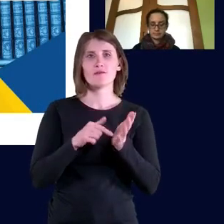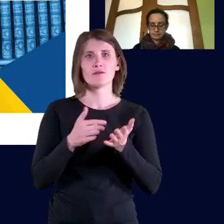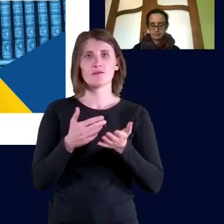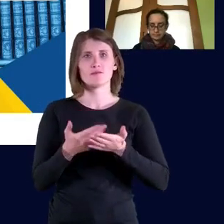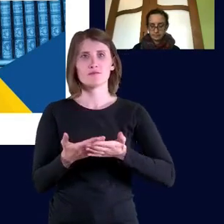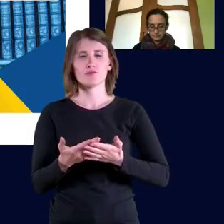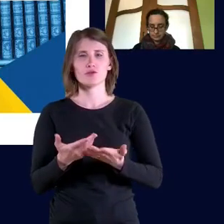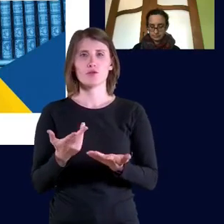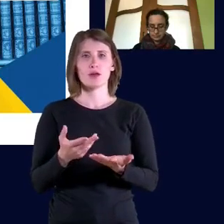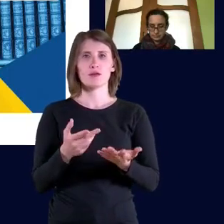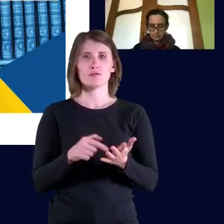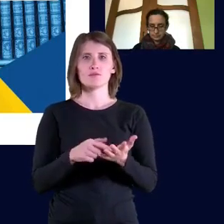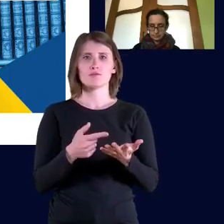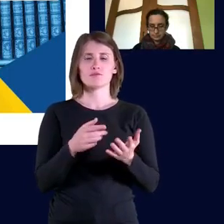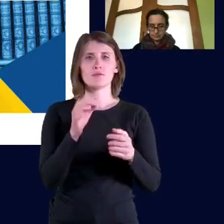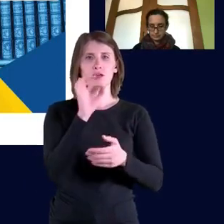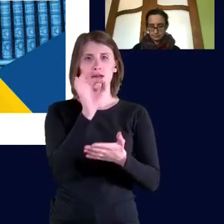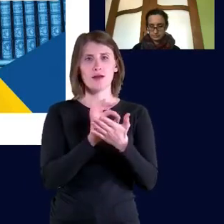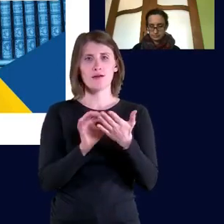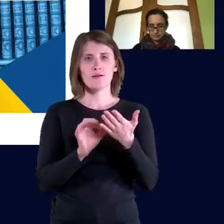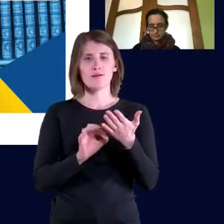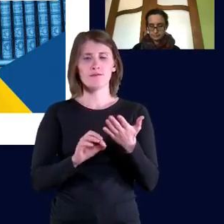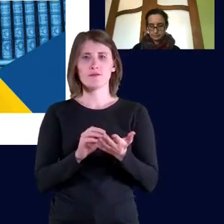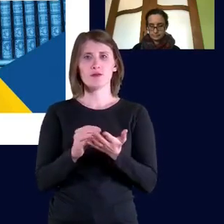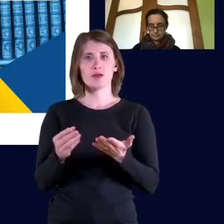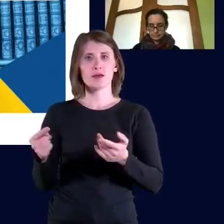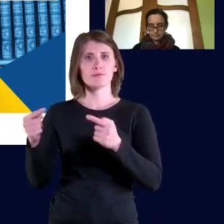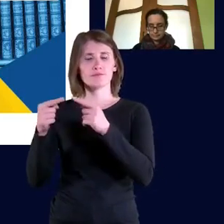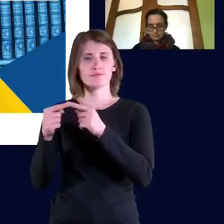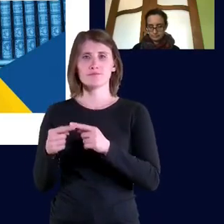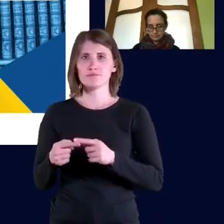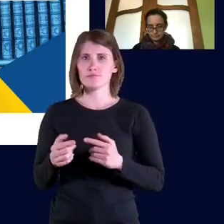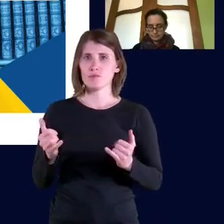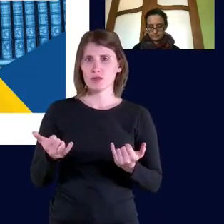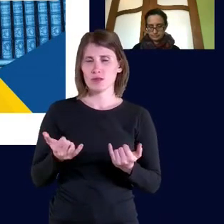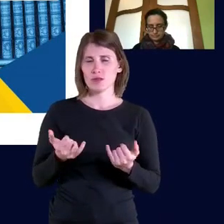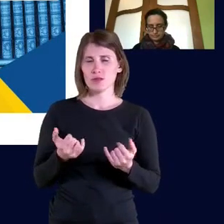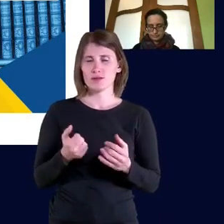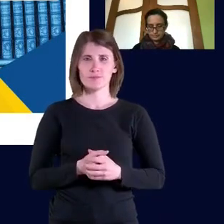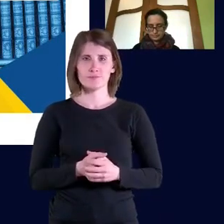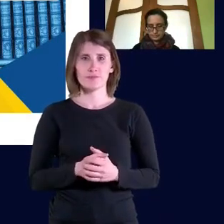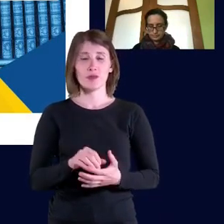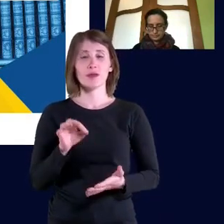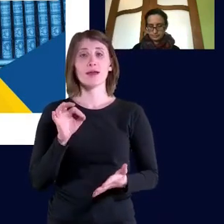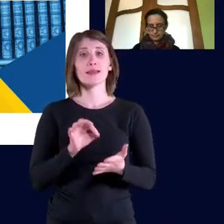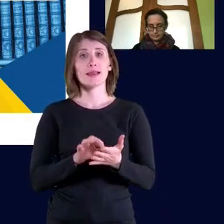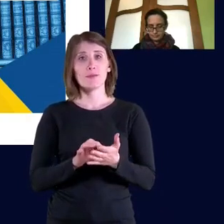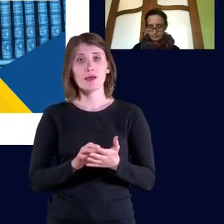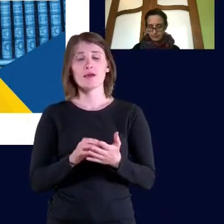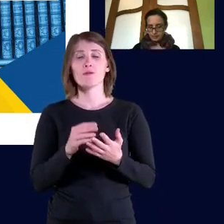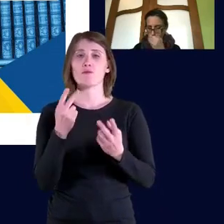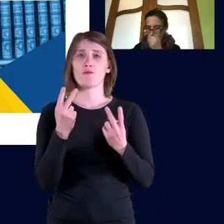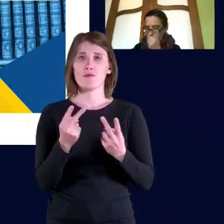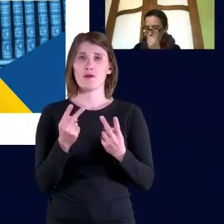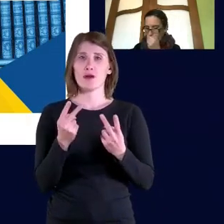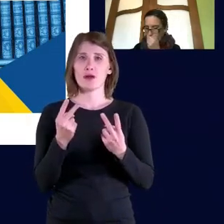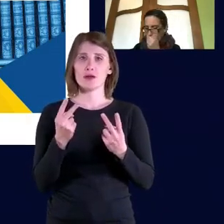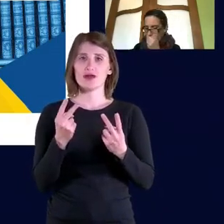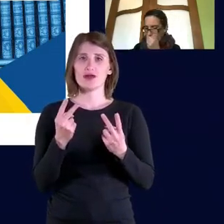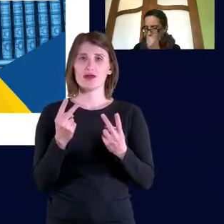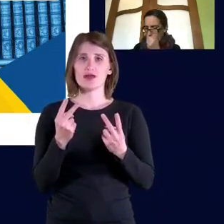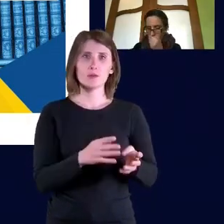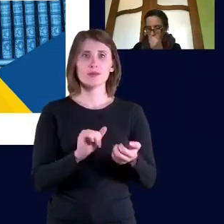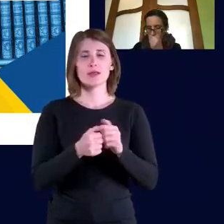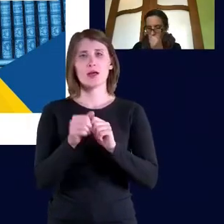formy adaptacji grafik i tutaj króciutko powiem że na pewno musi być opis lub też tekst